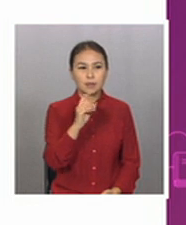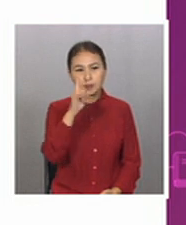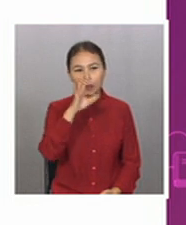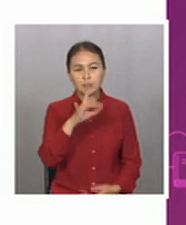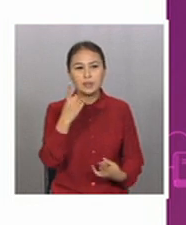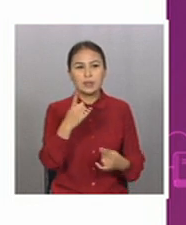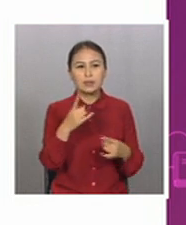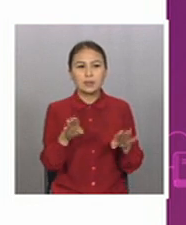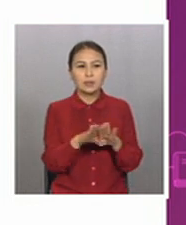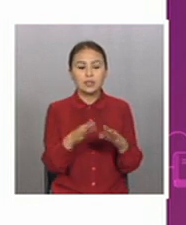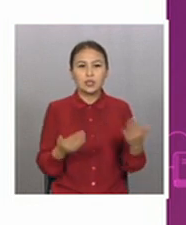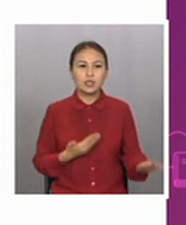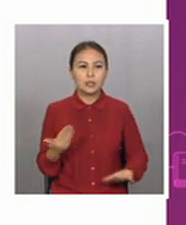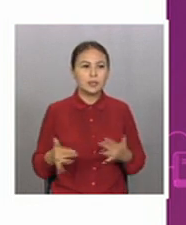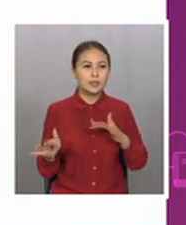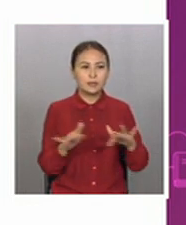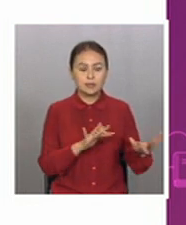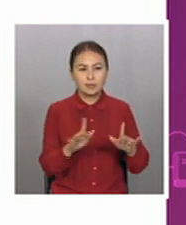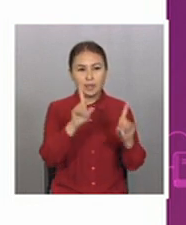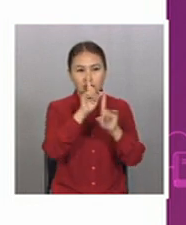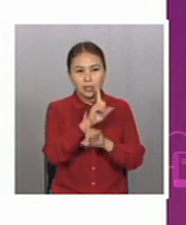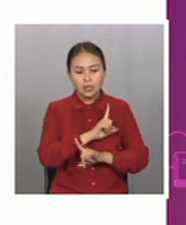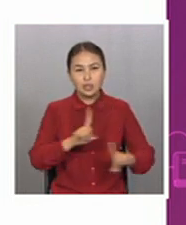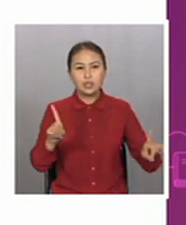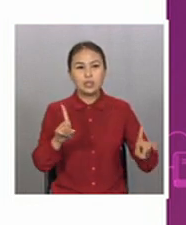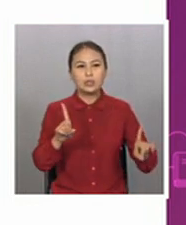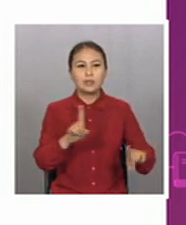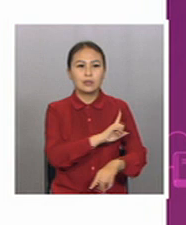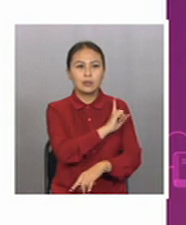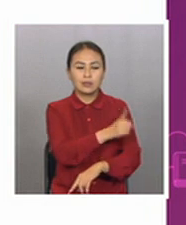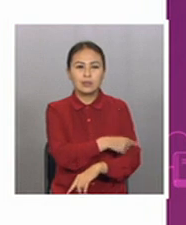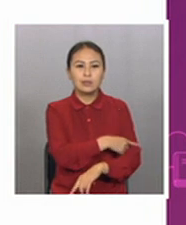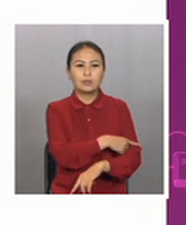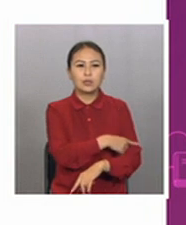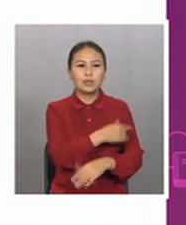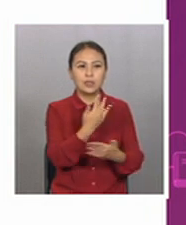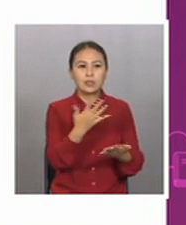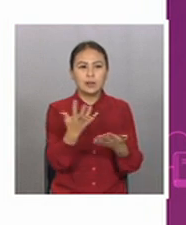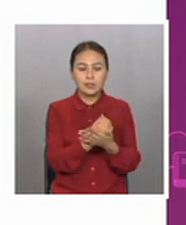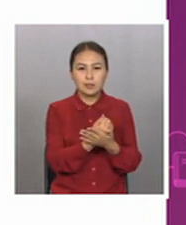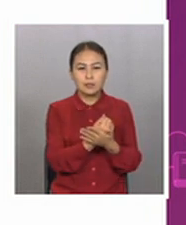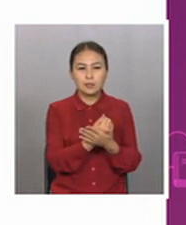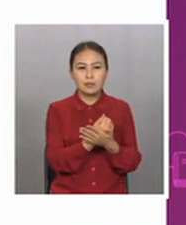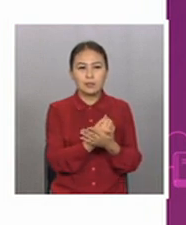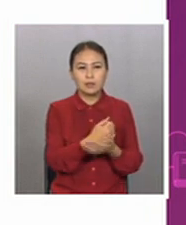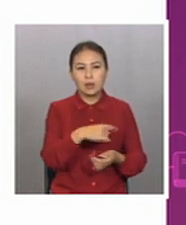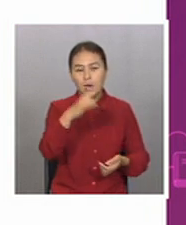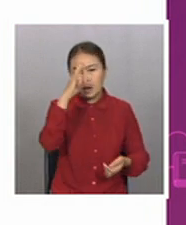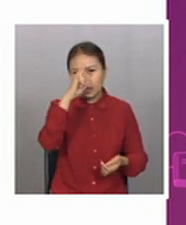белгілі бір заттың, тіршілік иесінің ерекше тылсым күшке ие